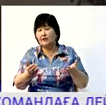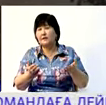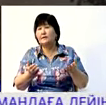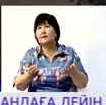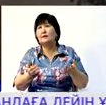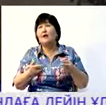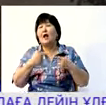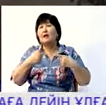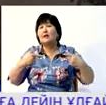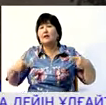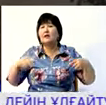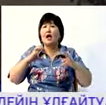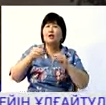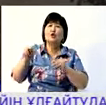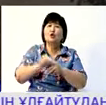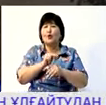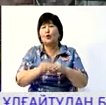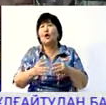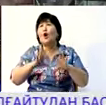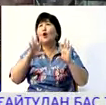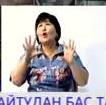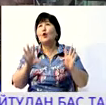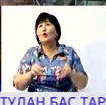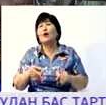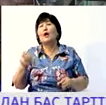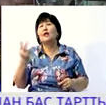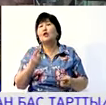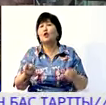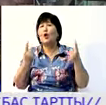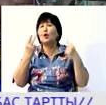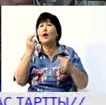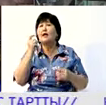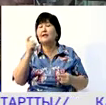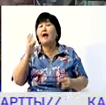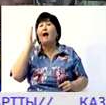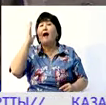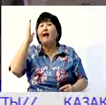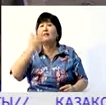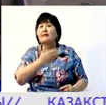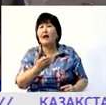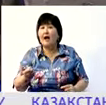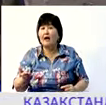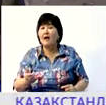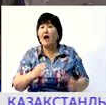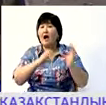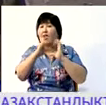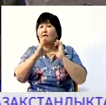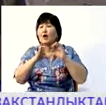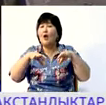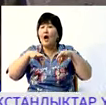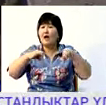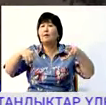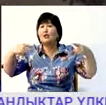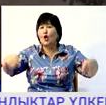вагонның кузовтарын жөндейді, түгелдей екінші үлкен цехымыз. Арба, вагонның арбасын